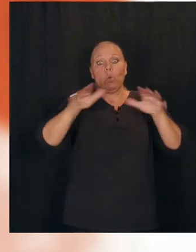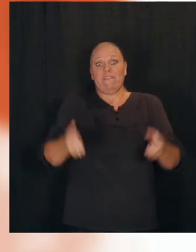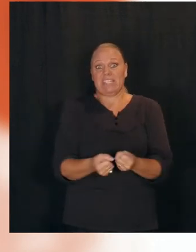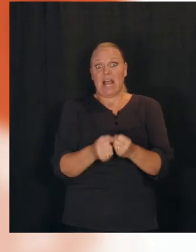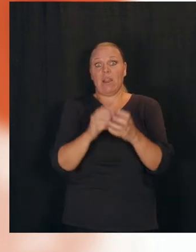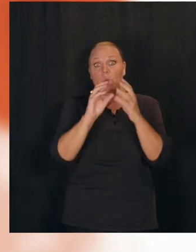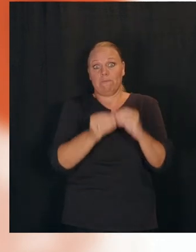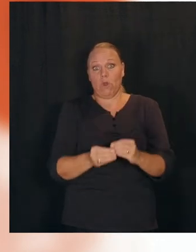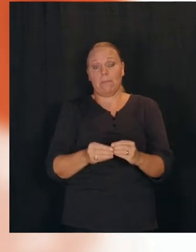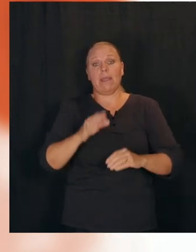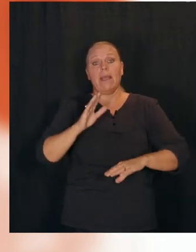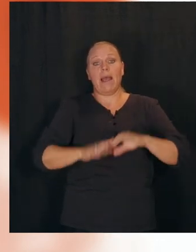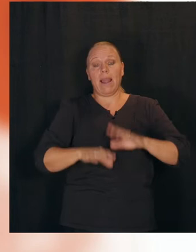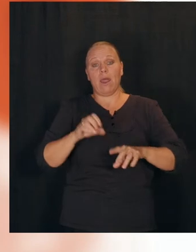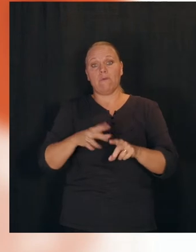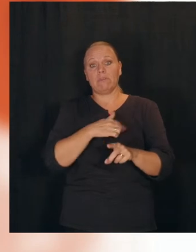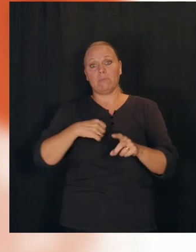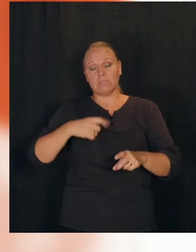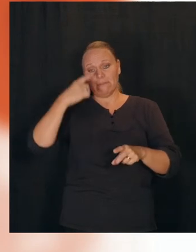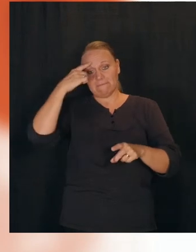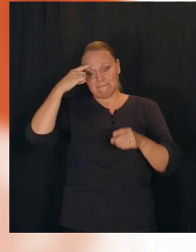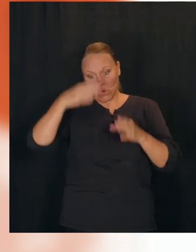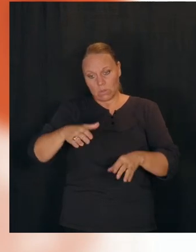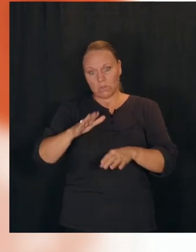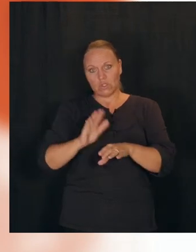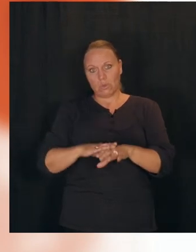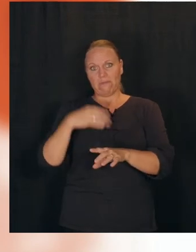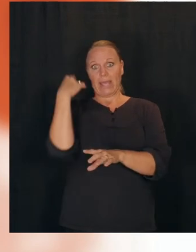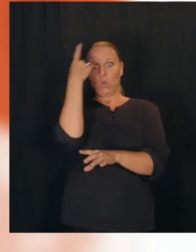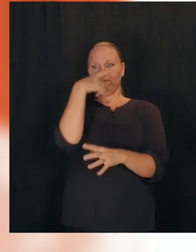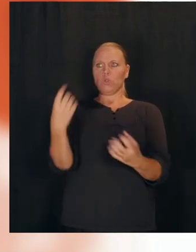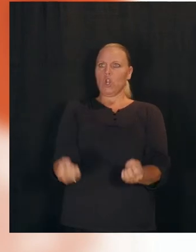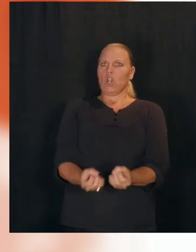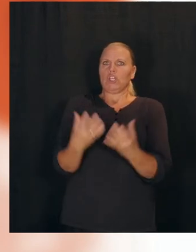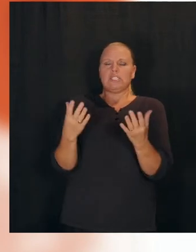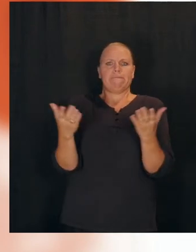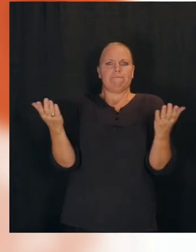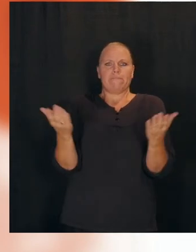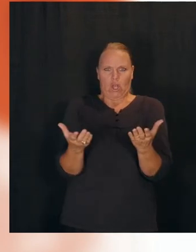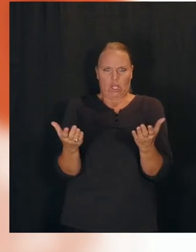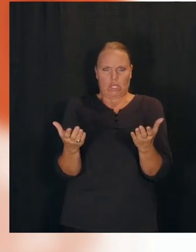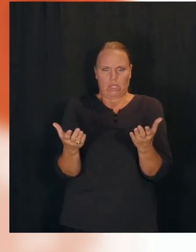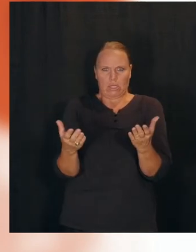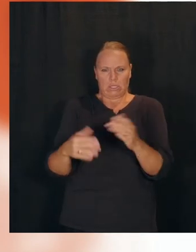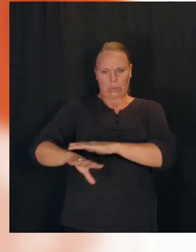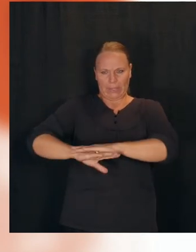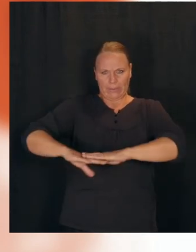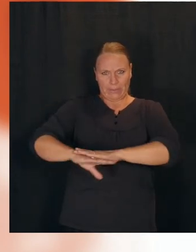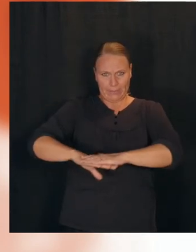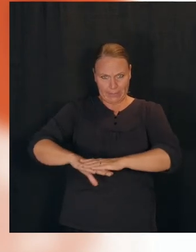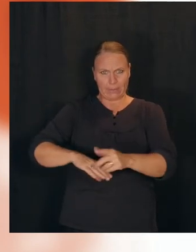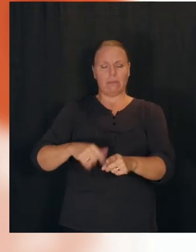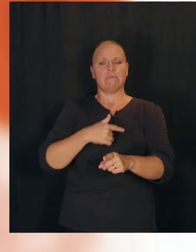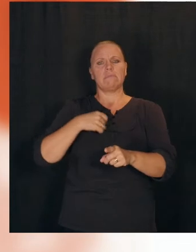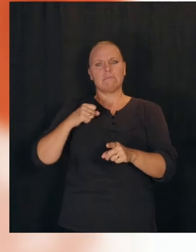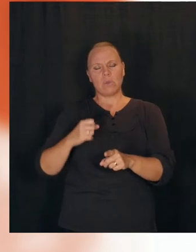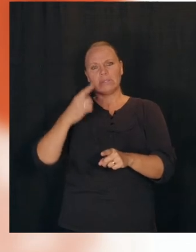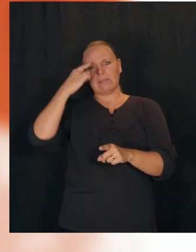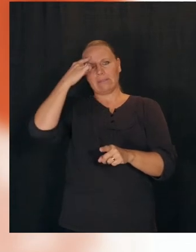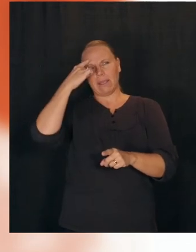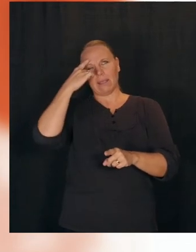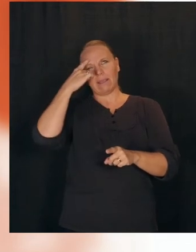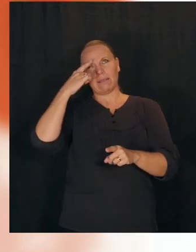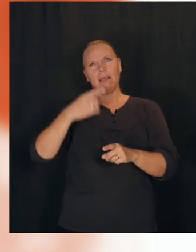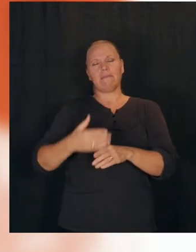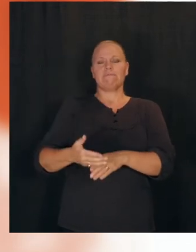att jobba med huvudlösningen. Och att för att kunna göra det så är det viktigt att ha med universell